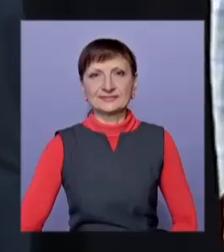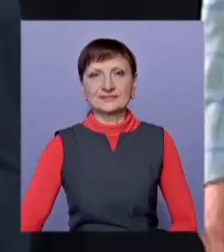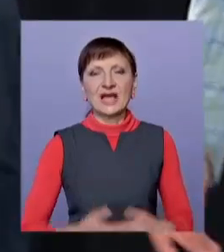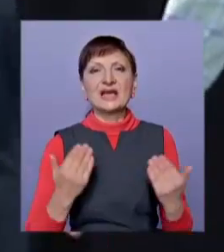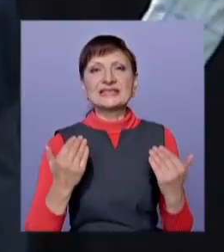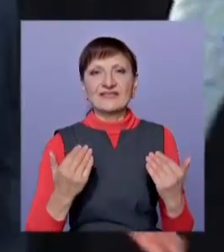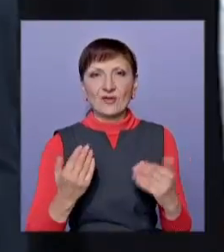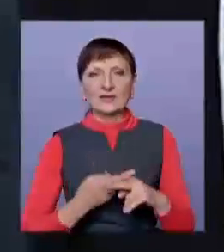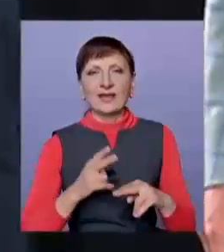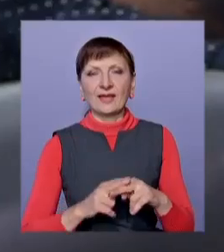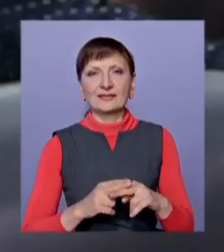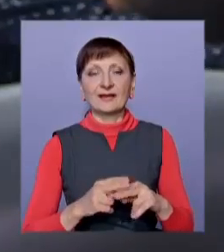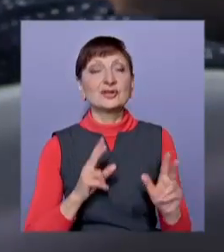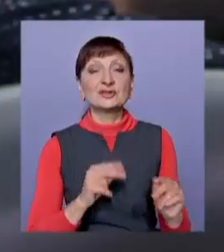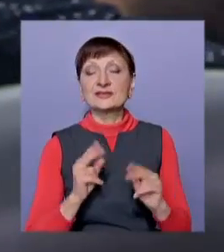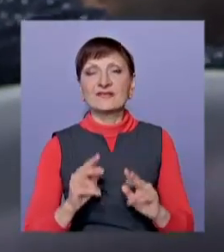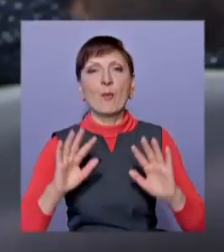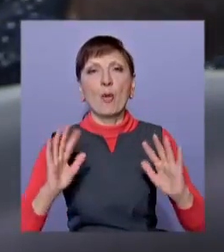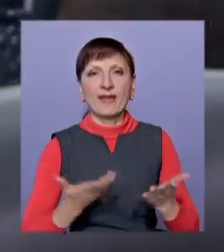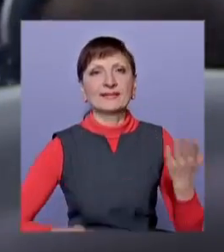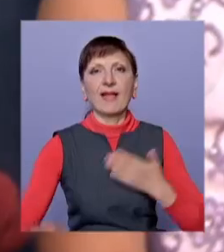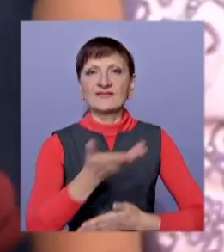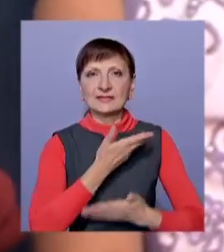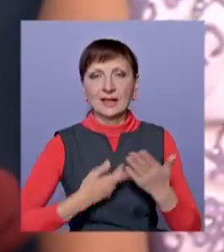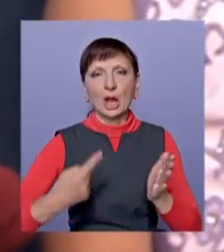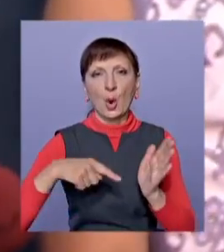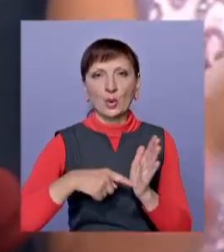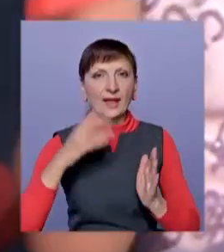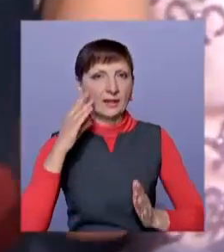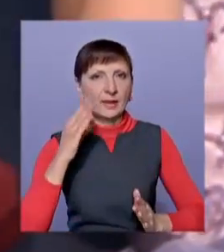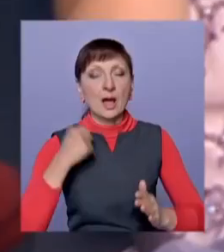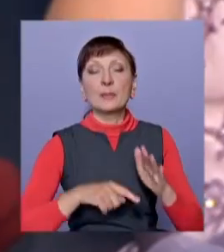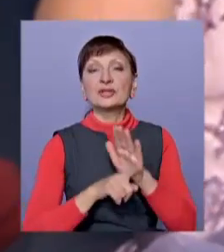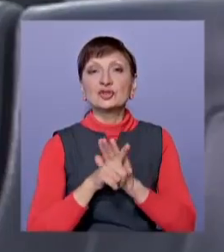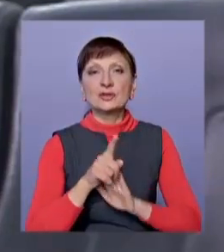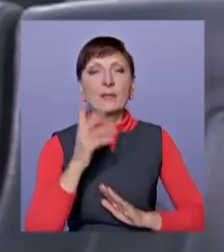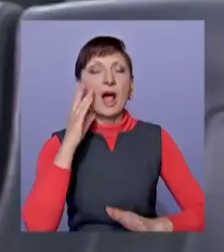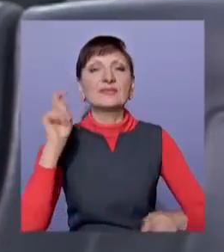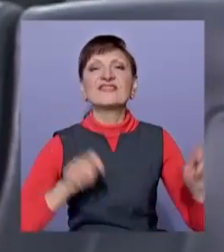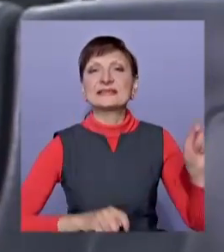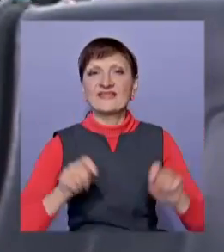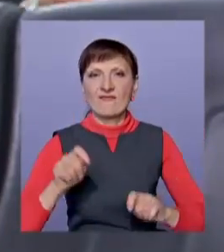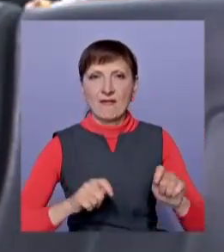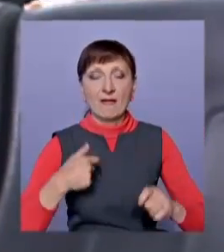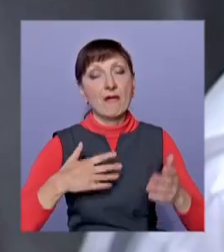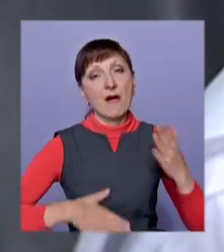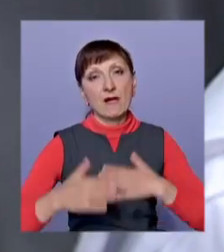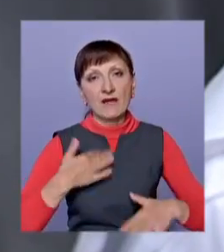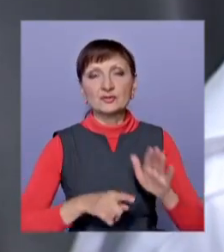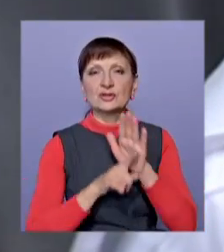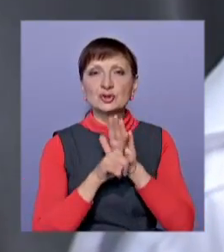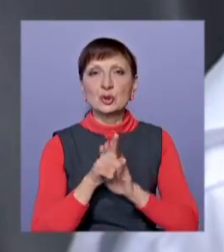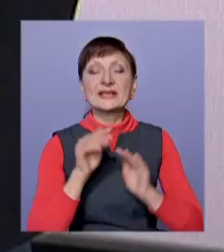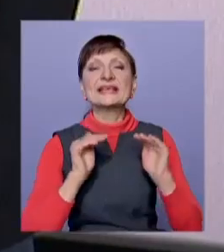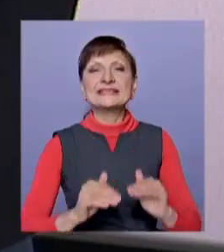Сегодня это просто счастливый момент для всех нас, для нашего города. Мы начинаем Алматы Фильм Фестиваль. Я рад, что все началось